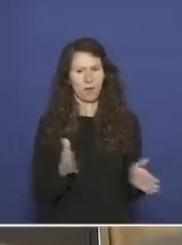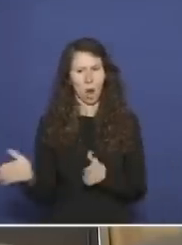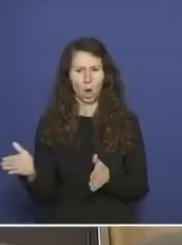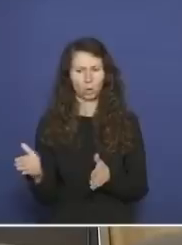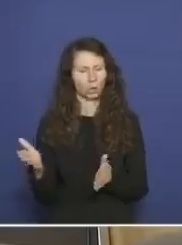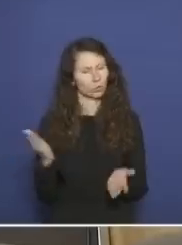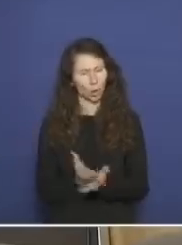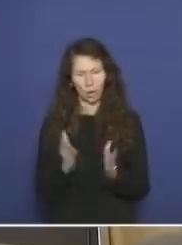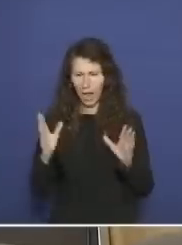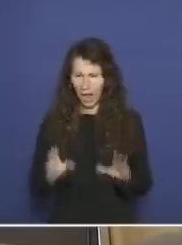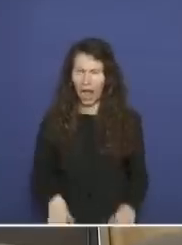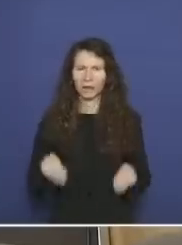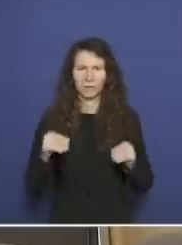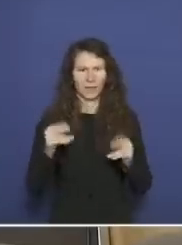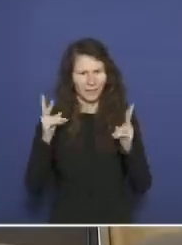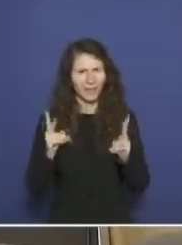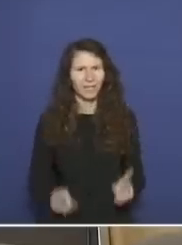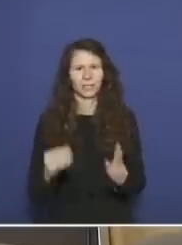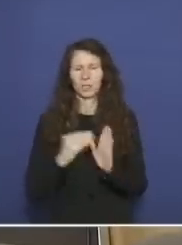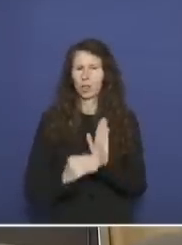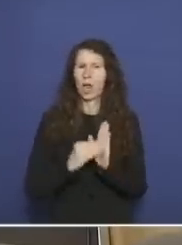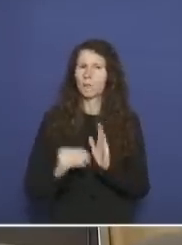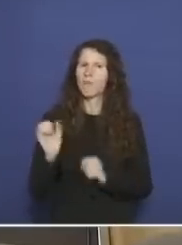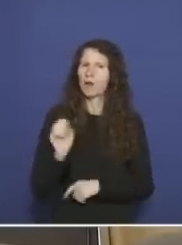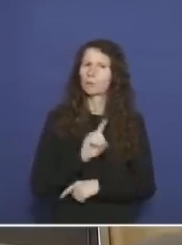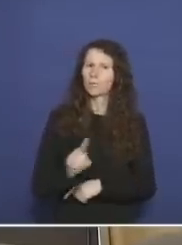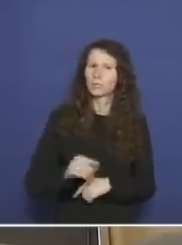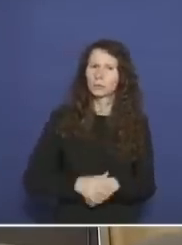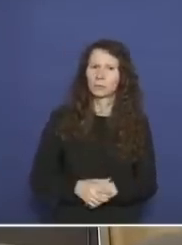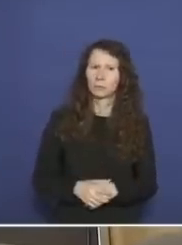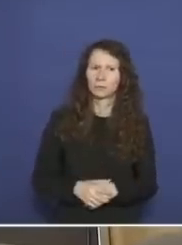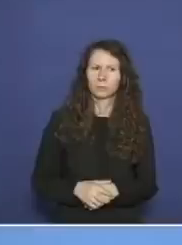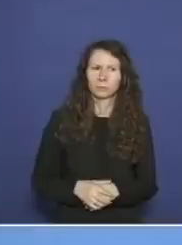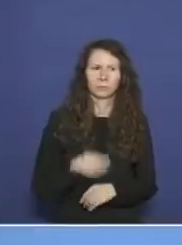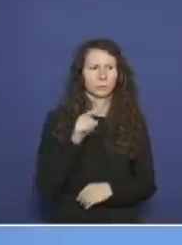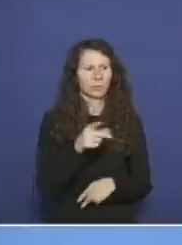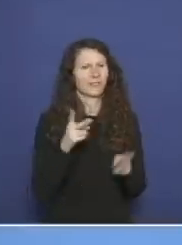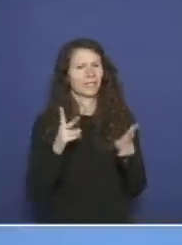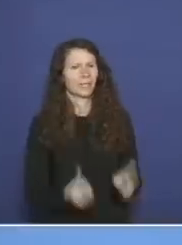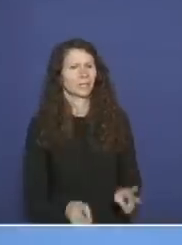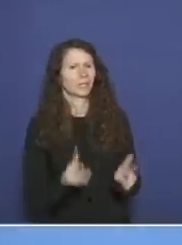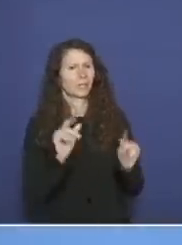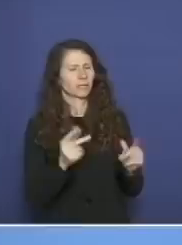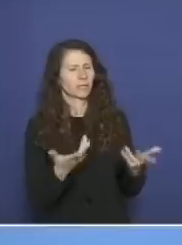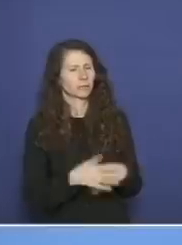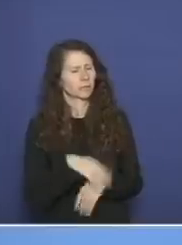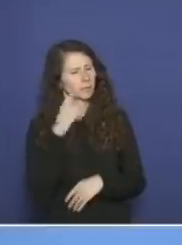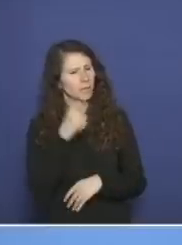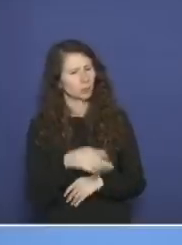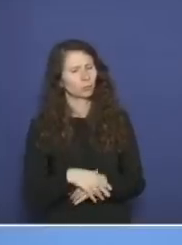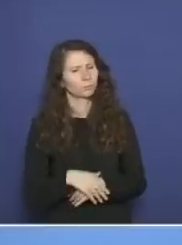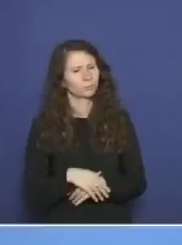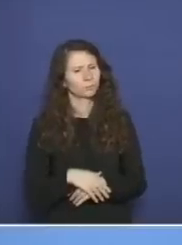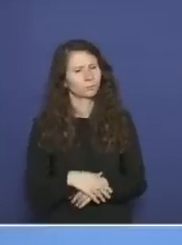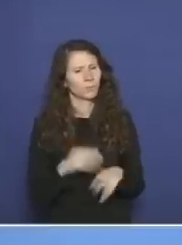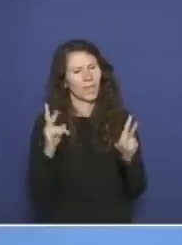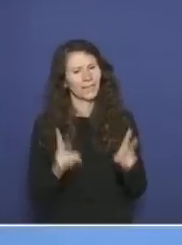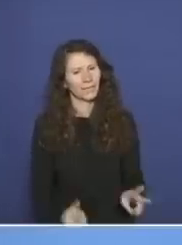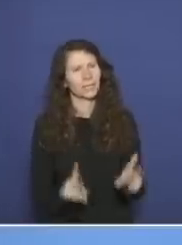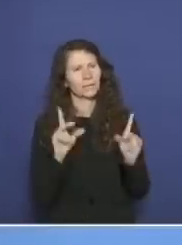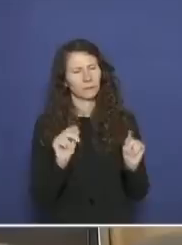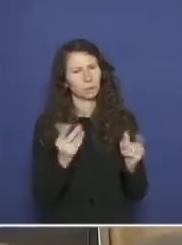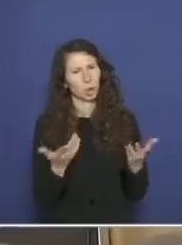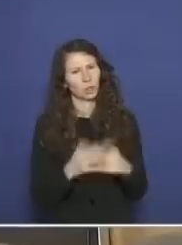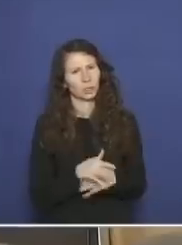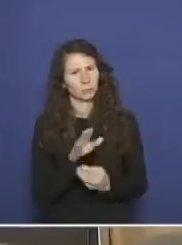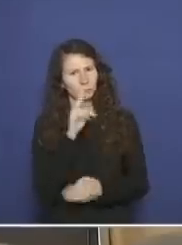Anfang an einfach richtig geschrieben? Weil normalerweise, also wenn ich was das schreiben möchte... Was ist denn die Definition von richtig? Bitte? Wie wäre denn richtig aus Ihrer Sicht?